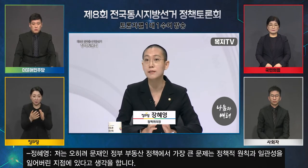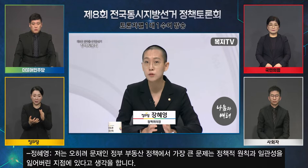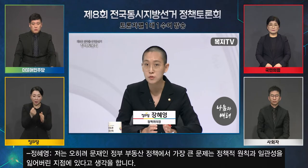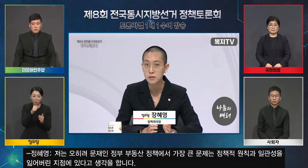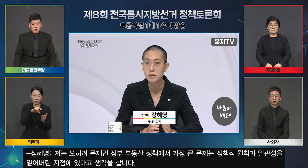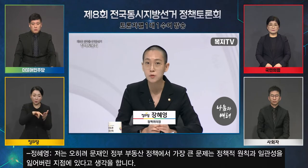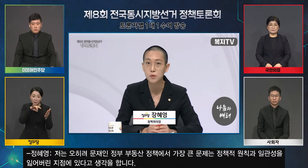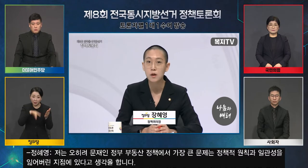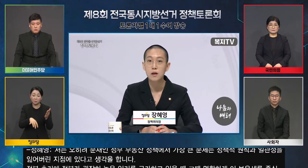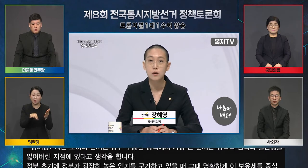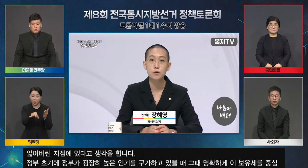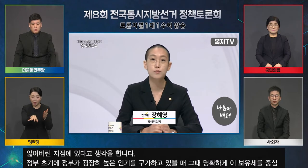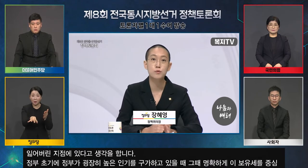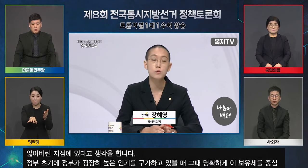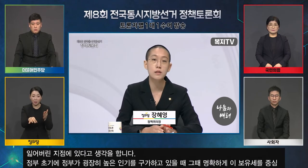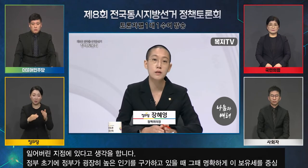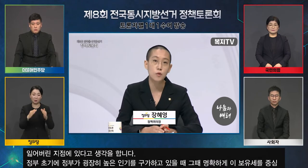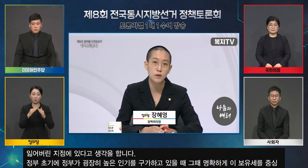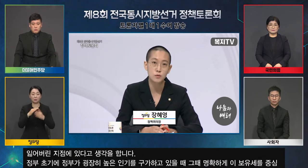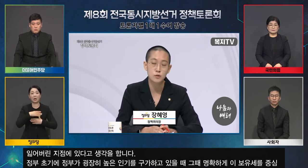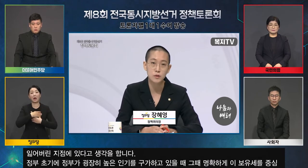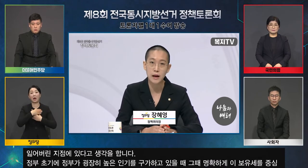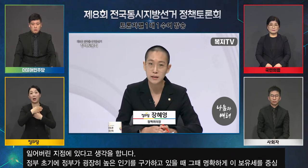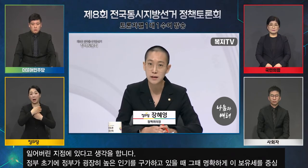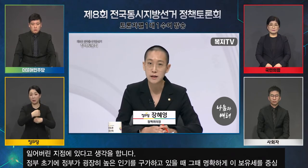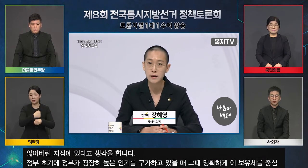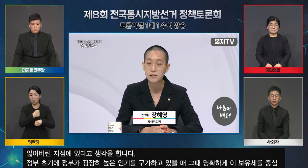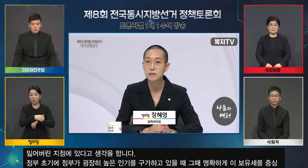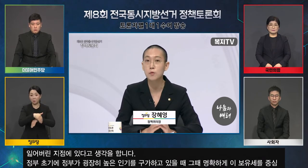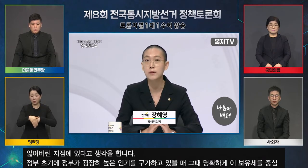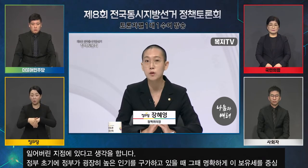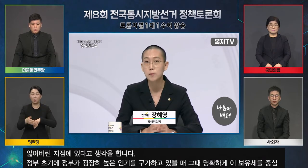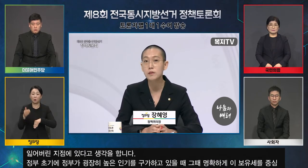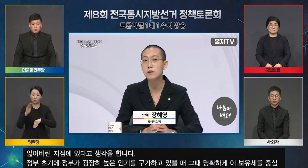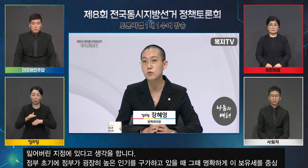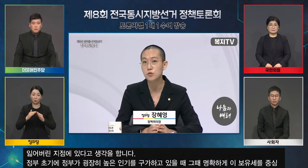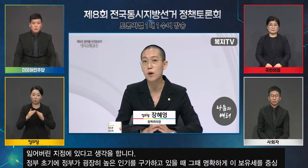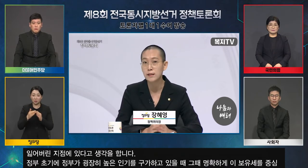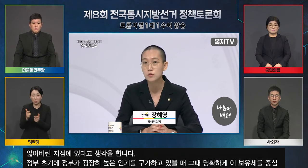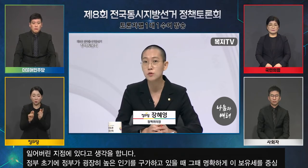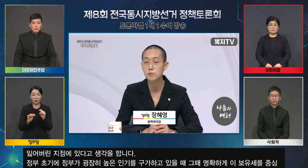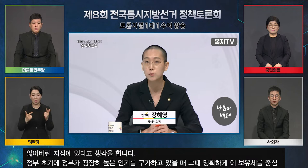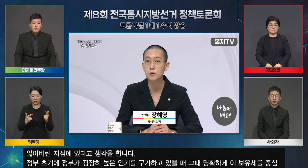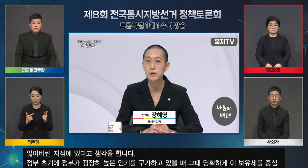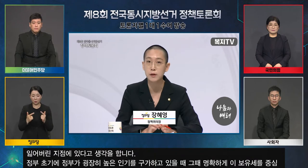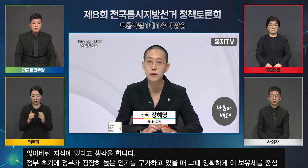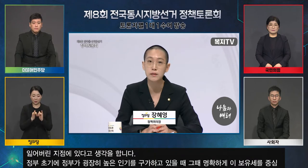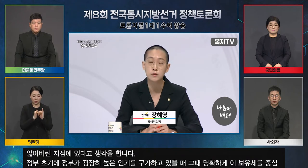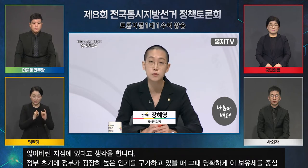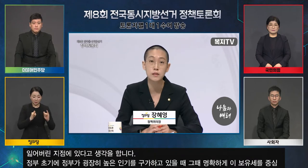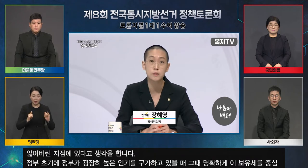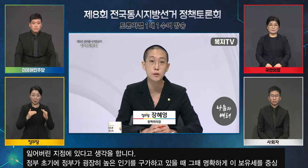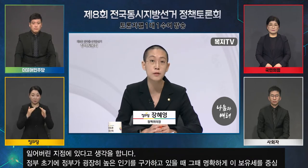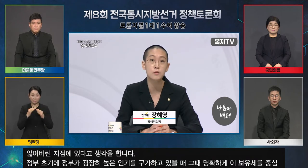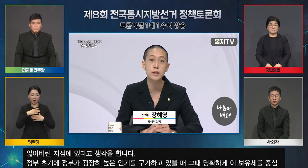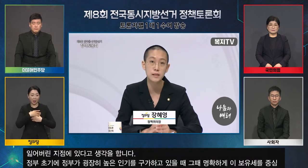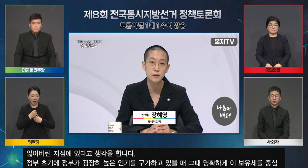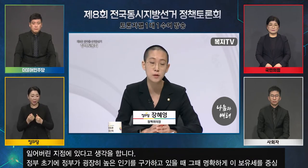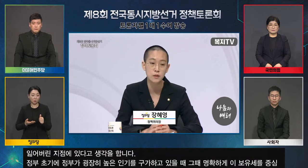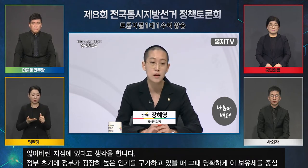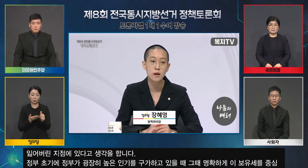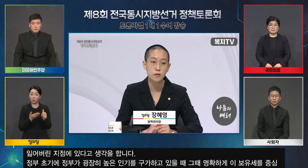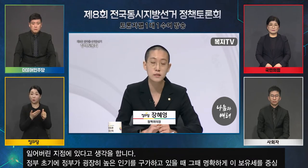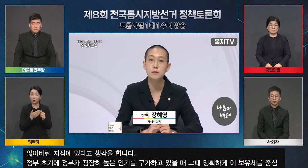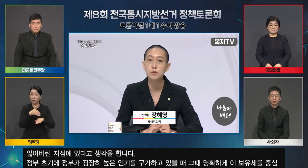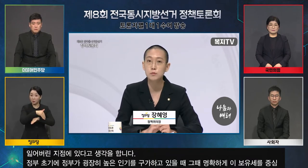집값을 안정시키고 어떤 부동산의 경기 조절이 아니라 정말 서민들의 주거 안정을 목표로 일관된 정책을 폈다고